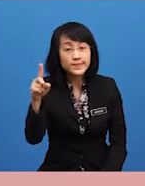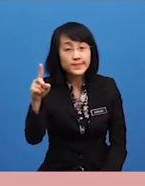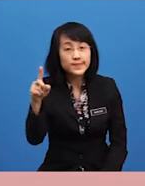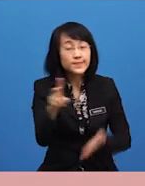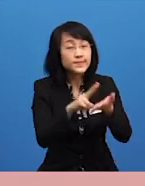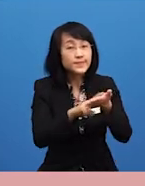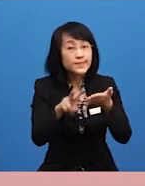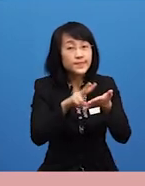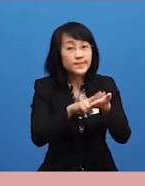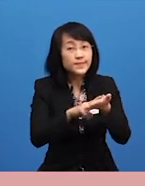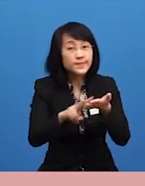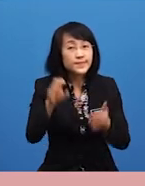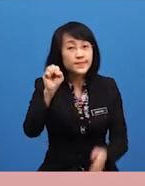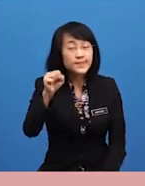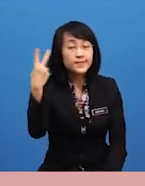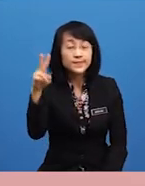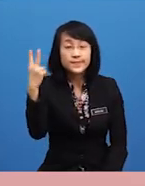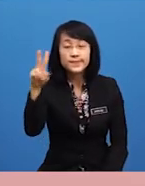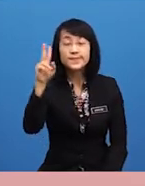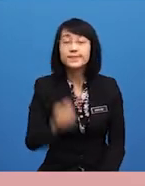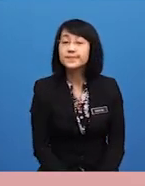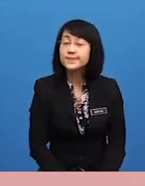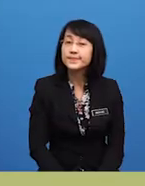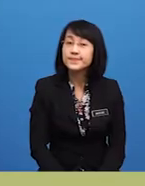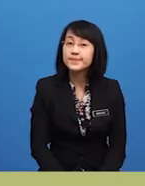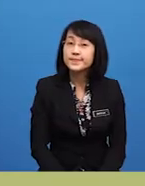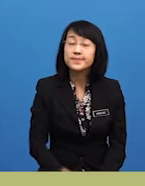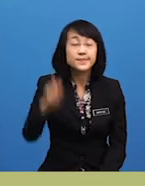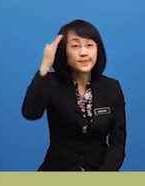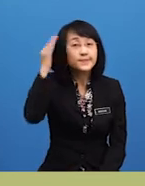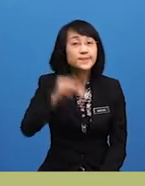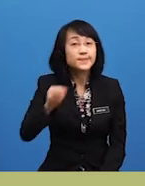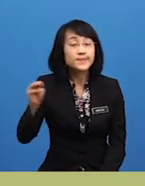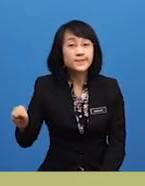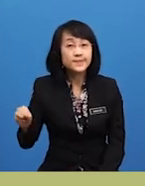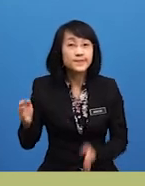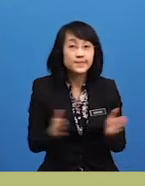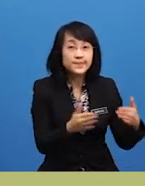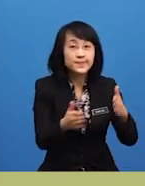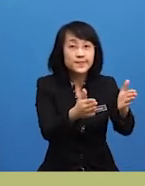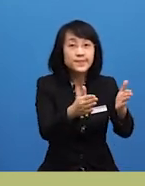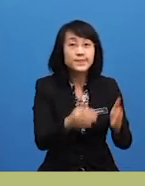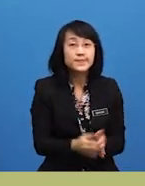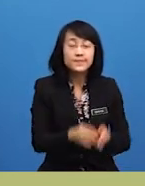Sungai Batang Lupar S12. Tahukah murid-murid sungai yang